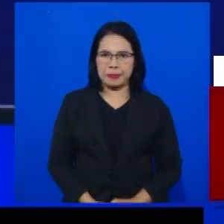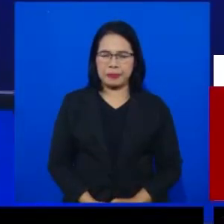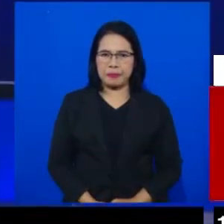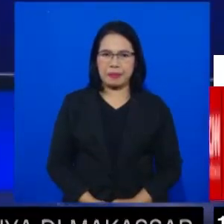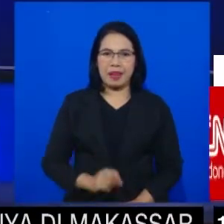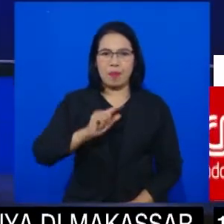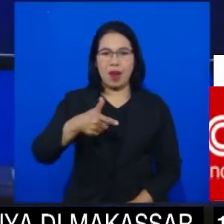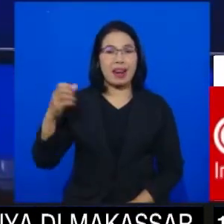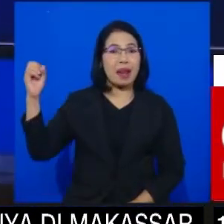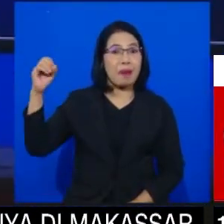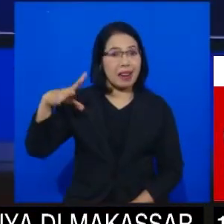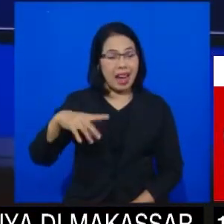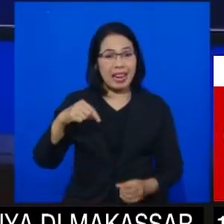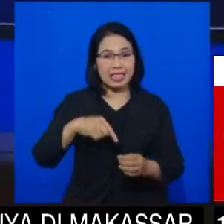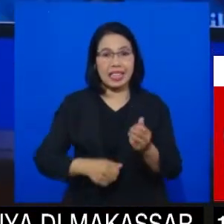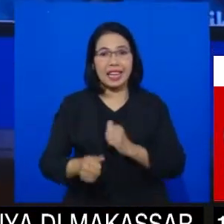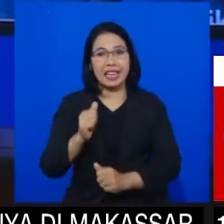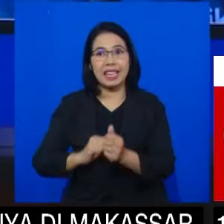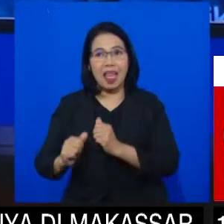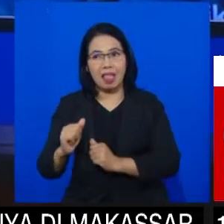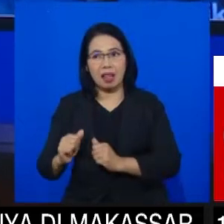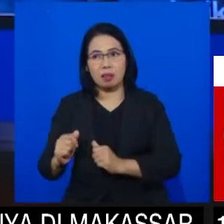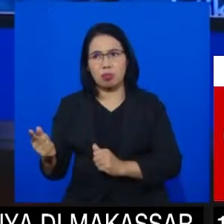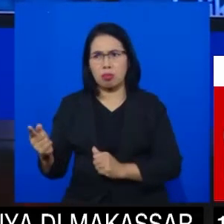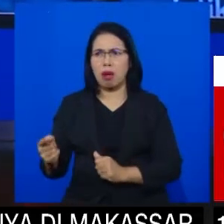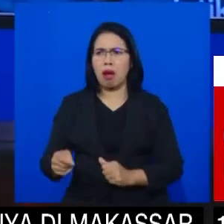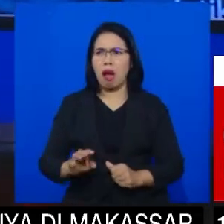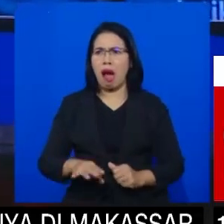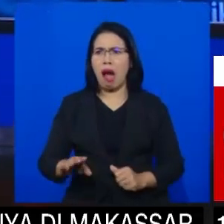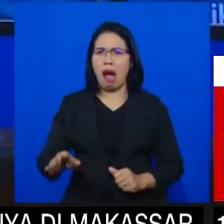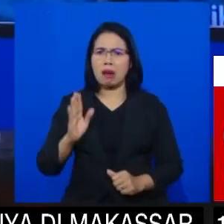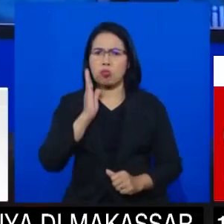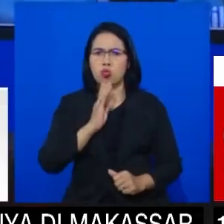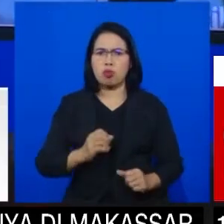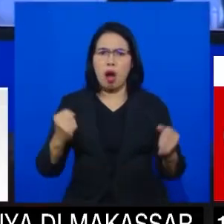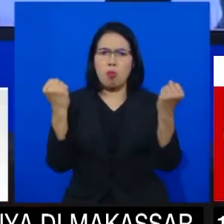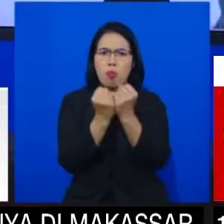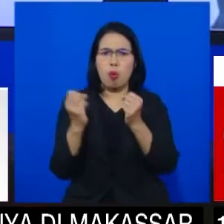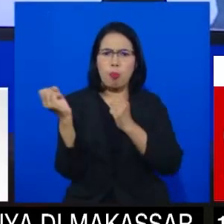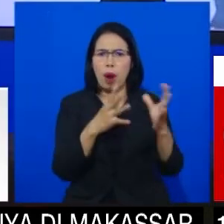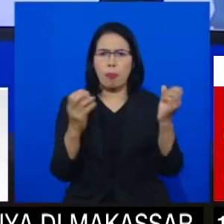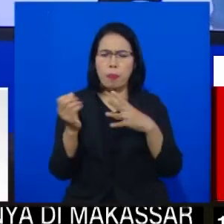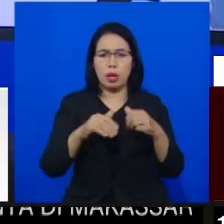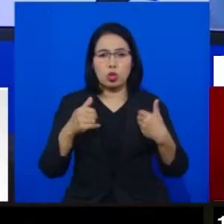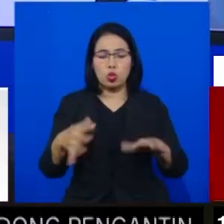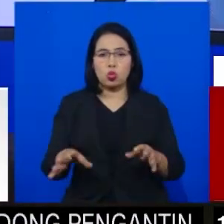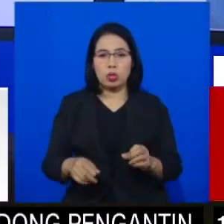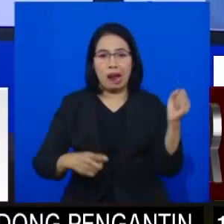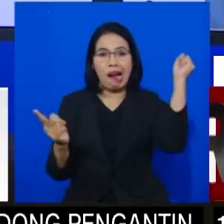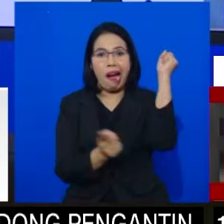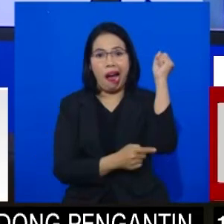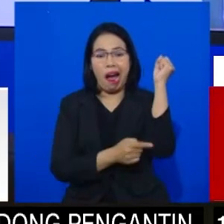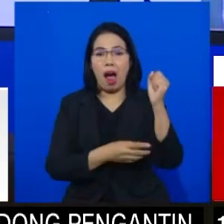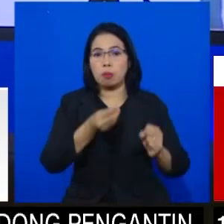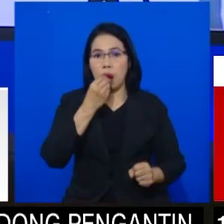Ramadan yang seharusnya diisi dengan kegiatan ibadah justru diwarnai aksi tawuran antar kelompok remaja setelah sahur di Sawah Besar, Jakarta Pusat.